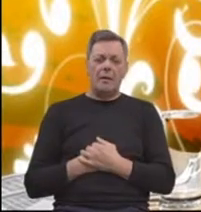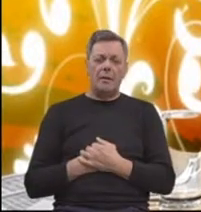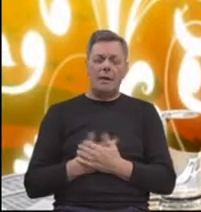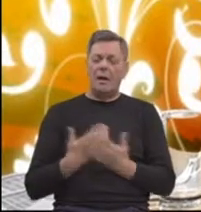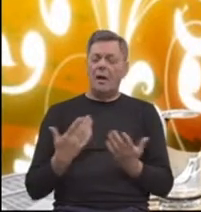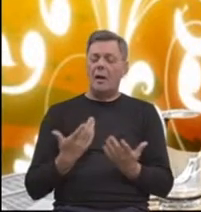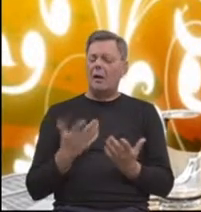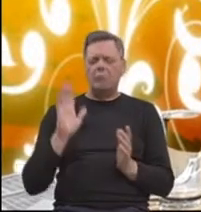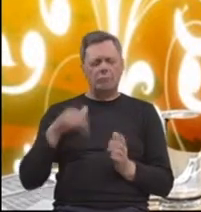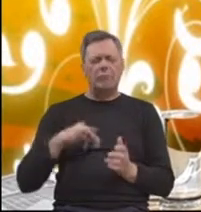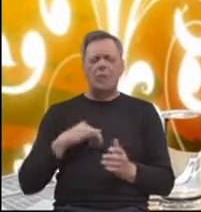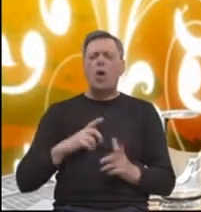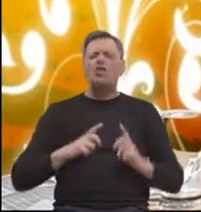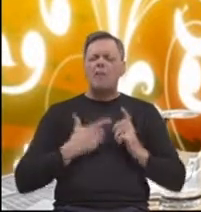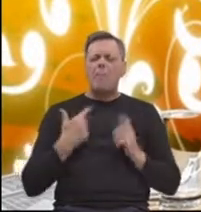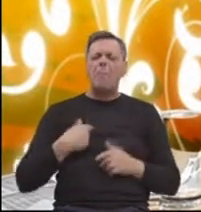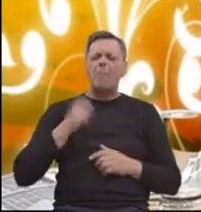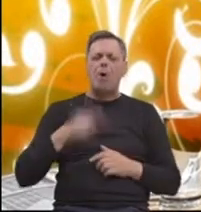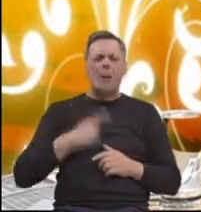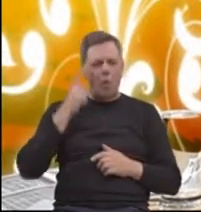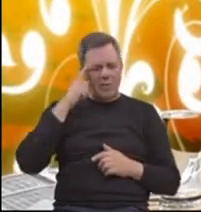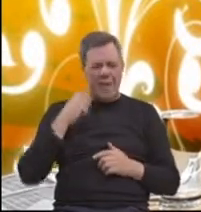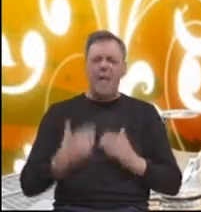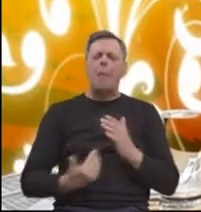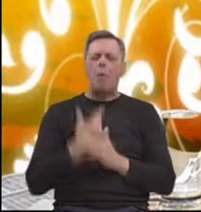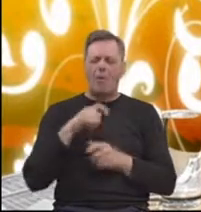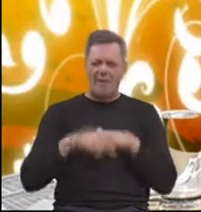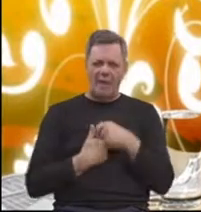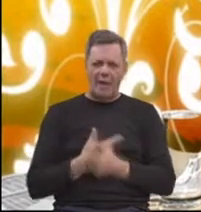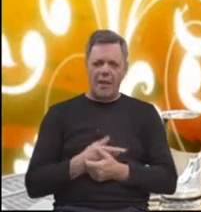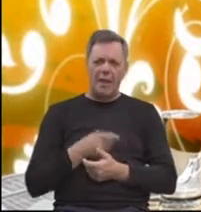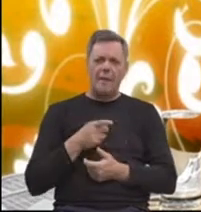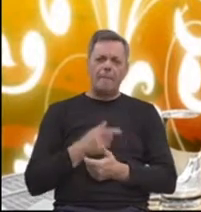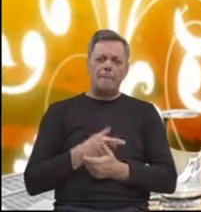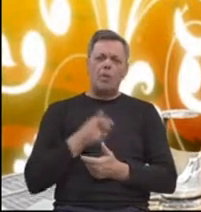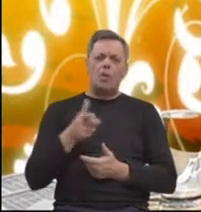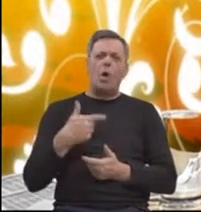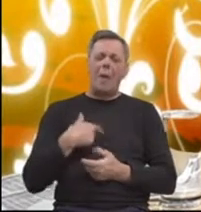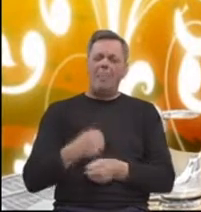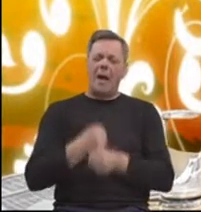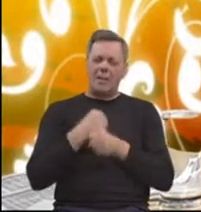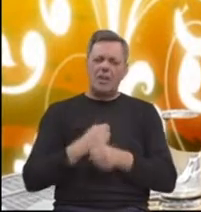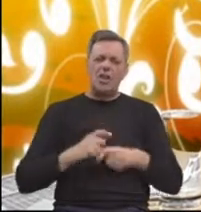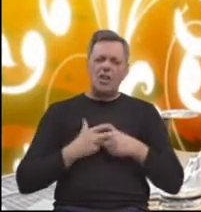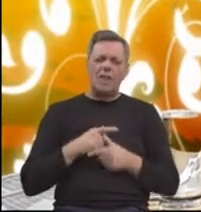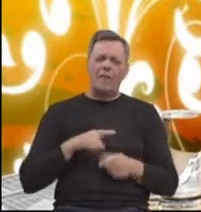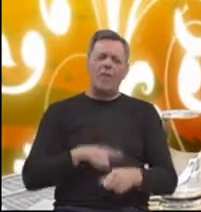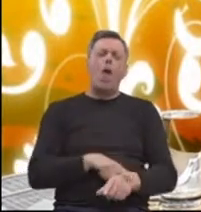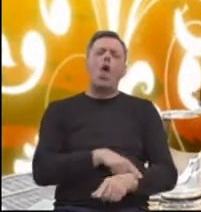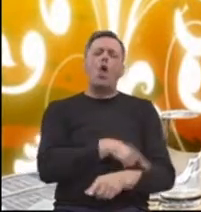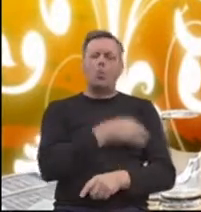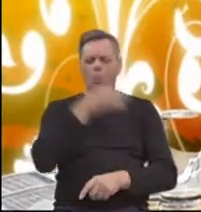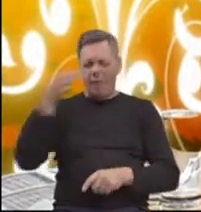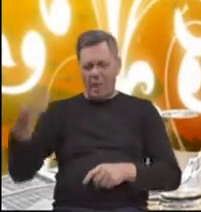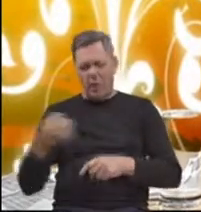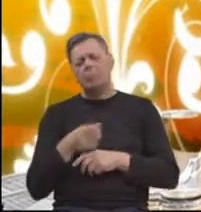dok god živimo, mi moramo znati neke nove stvari. I to nas živi i to nam drži život dugovječan. I